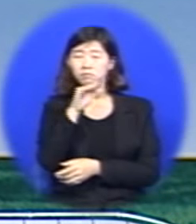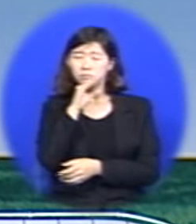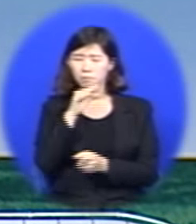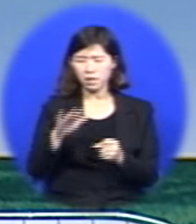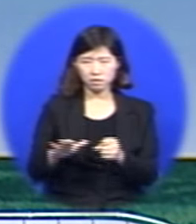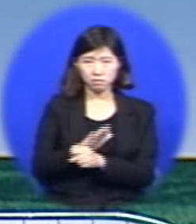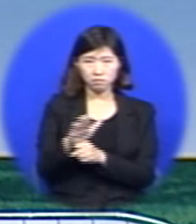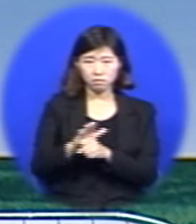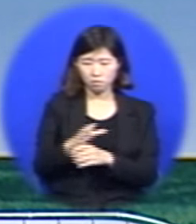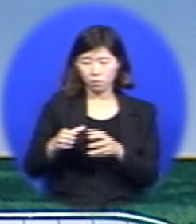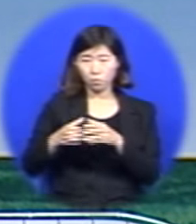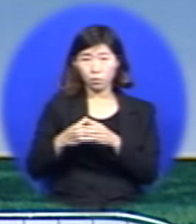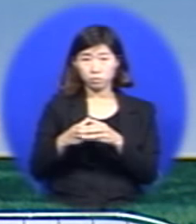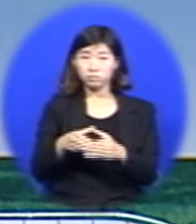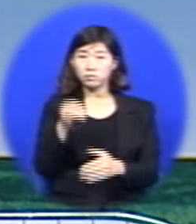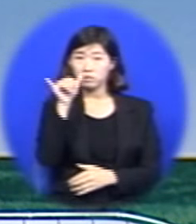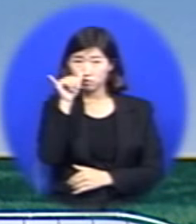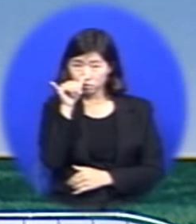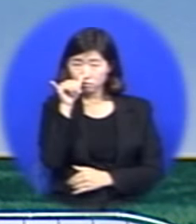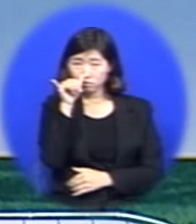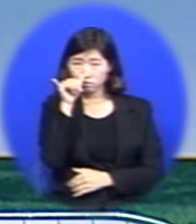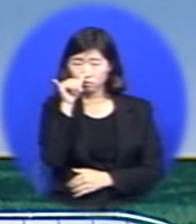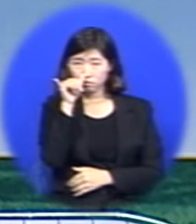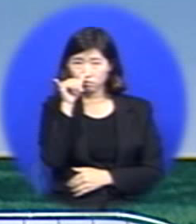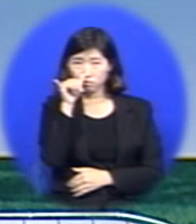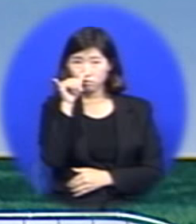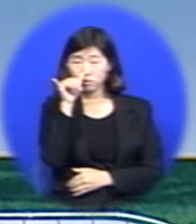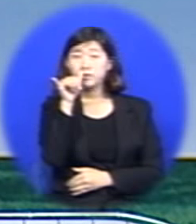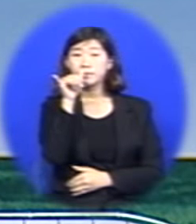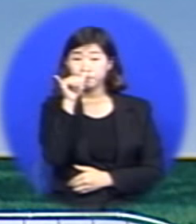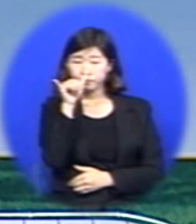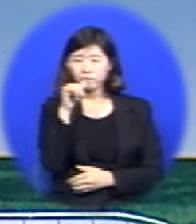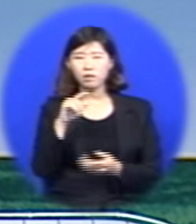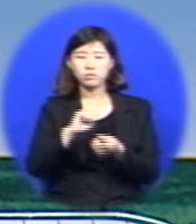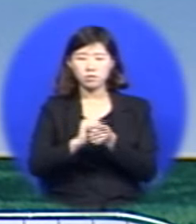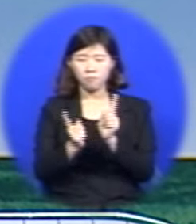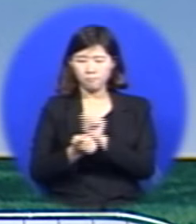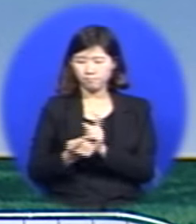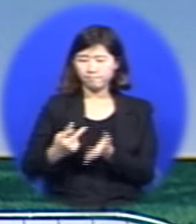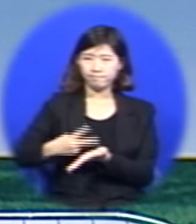있으면, 그러면 얼마든지 서로 일어날 수 있습니다.